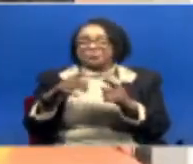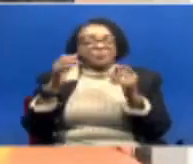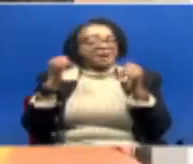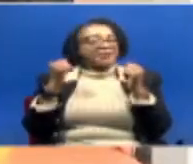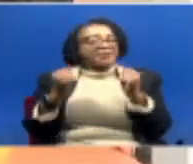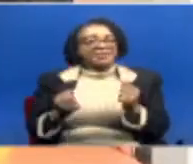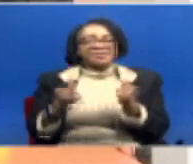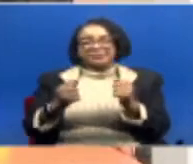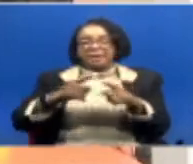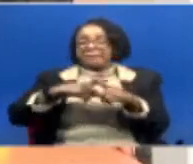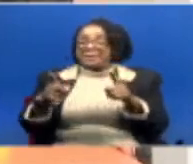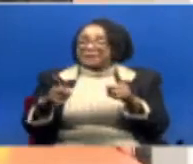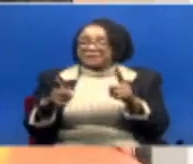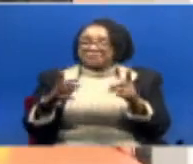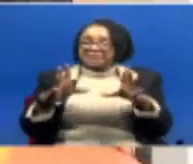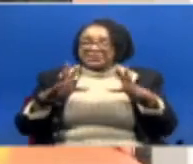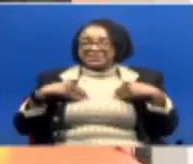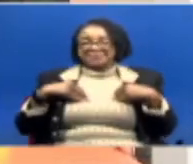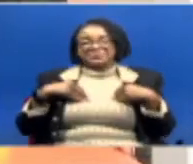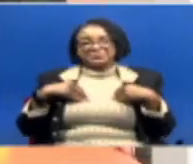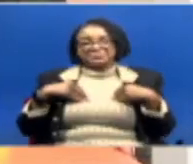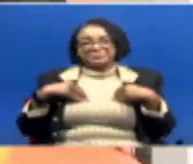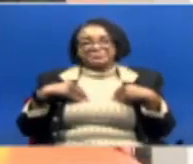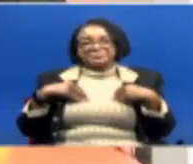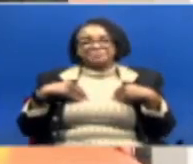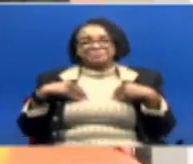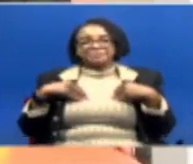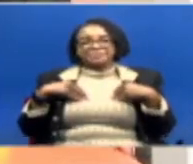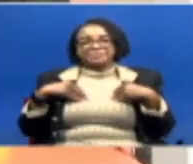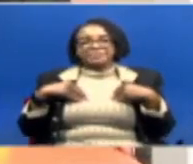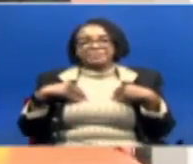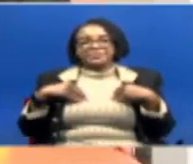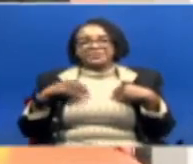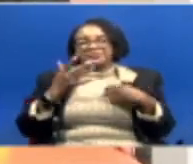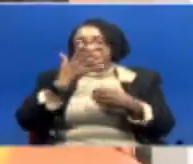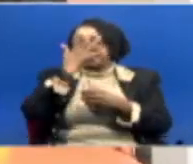lakini asiyekubali kushindwa sio mshindani. Ili kuepuka aibu,